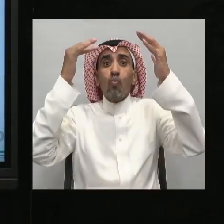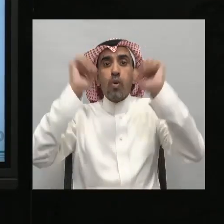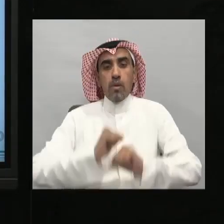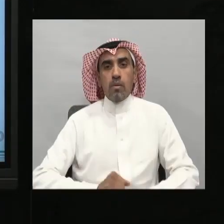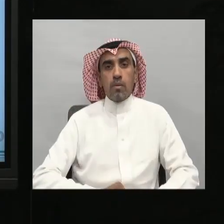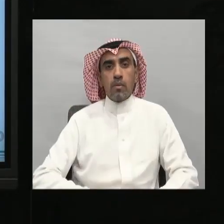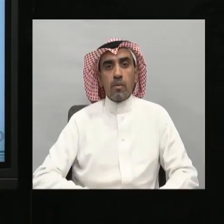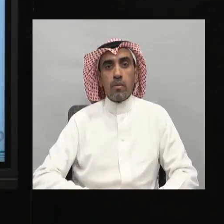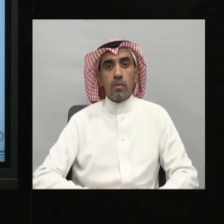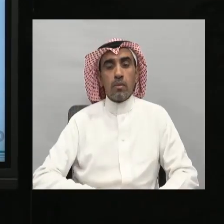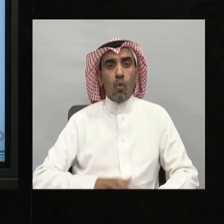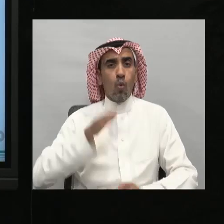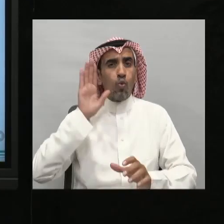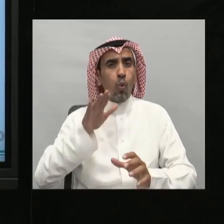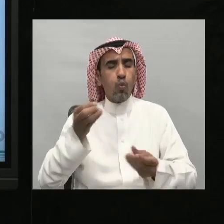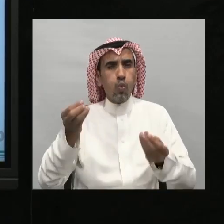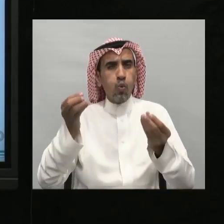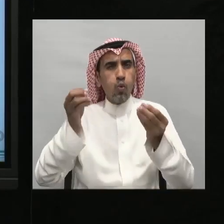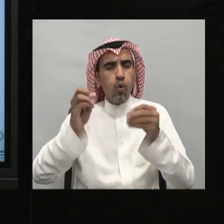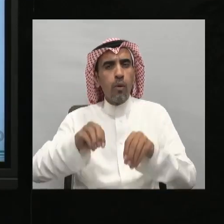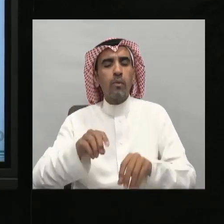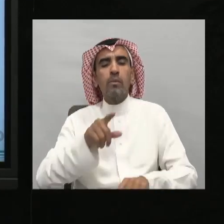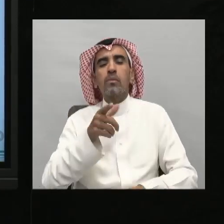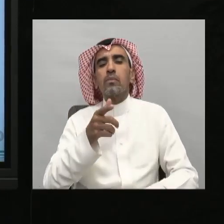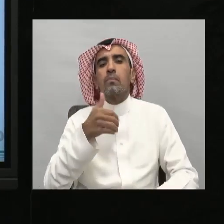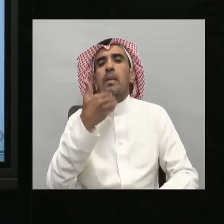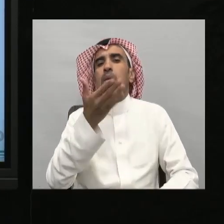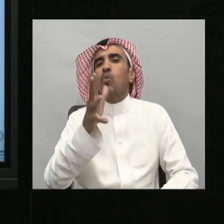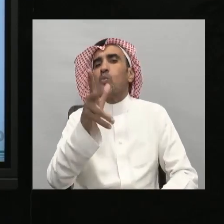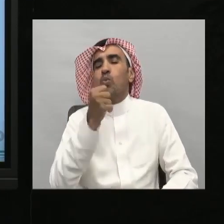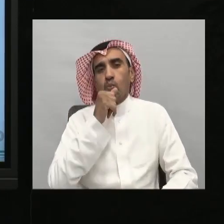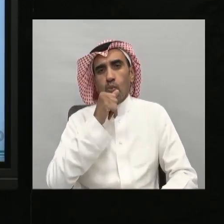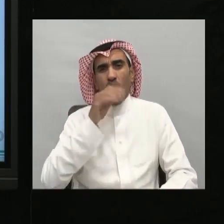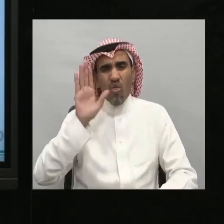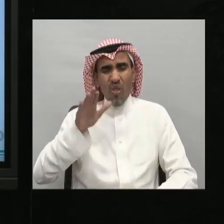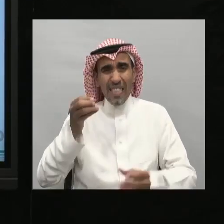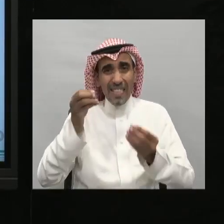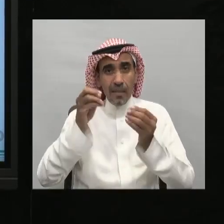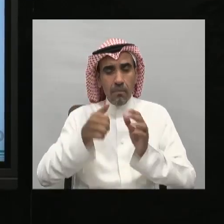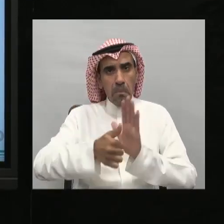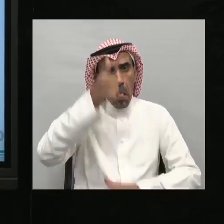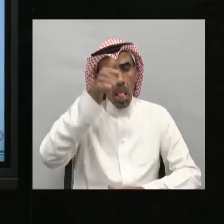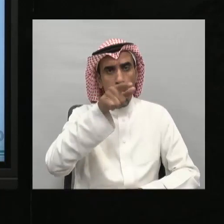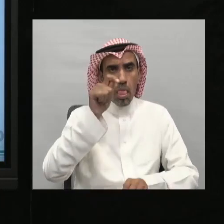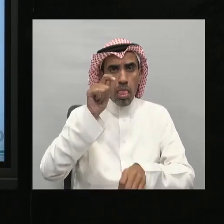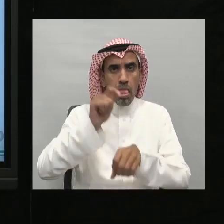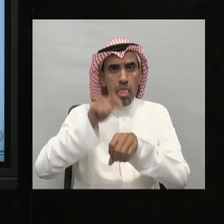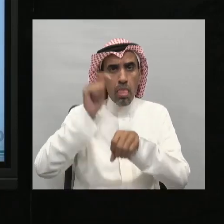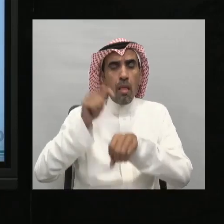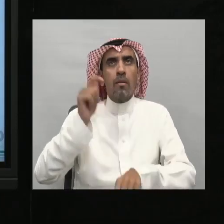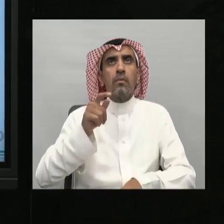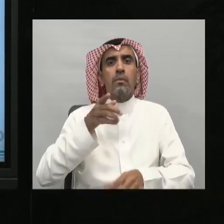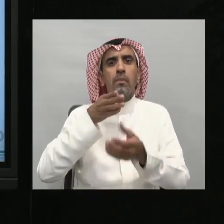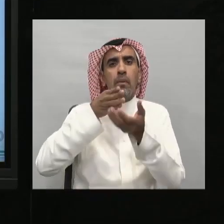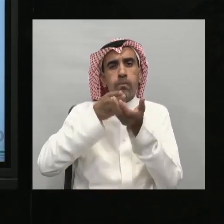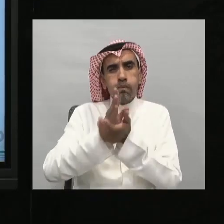فبالتالي كمية الضغط عالية جدا. ماذا يحدث عندما تكون كمية الضغط عالية جدا؟ تمكن هذه اللاسعات من